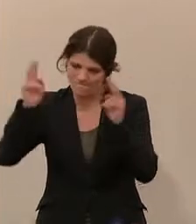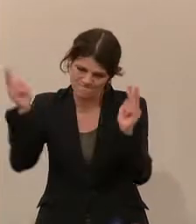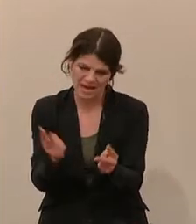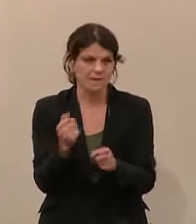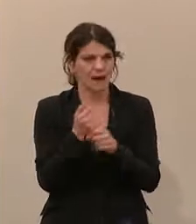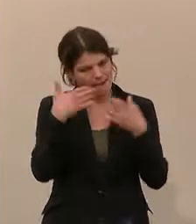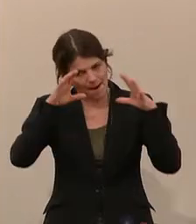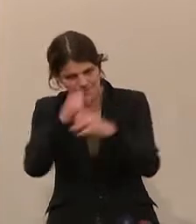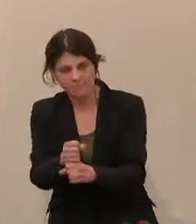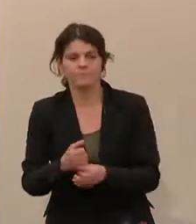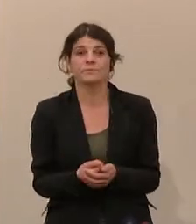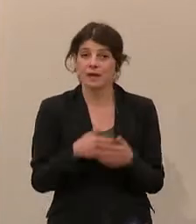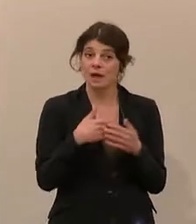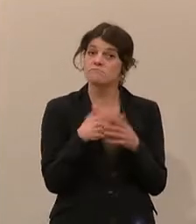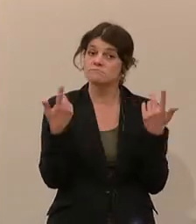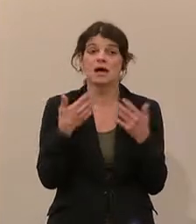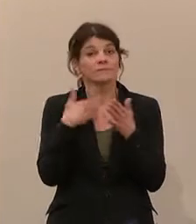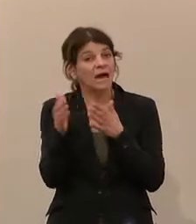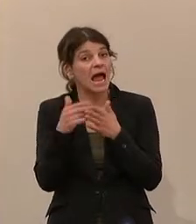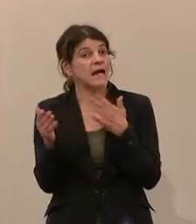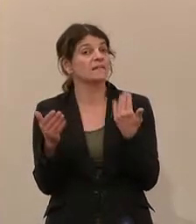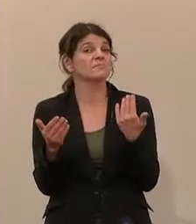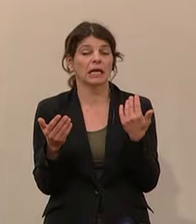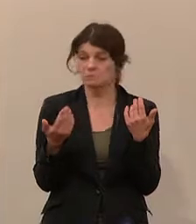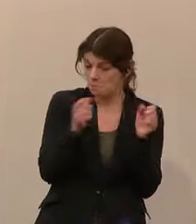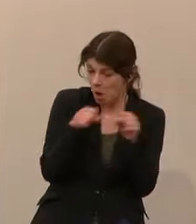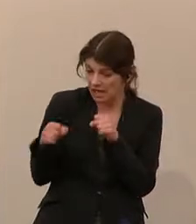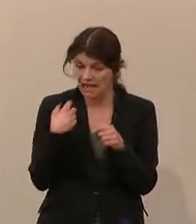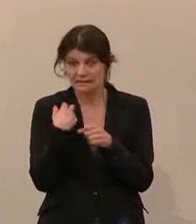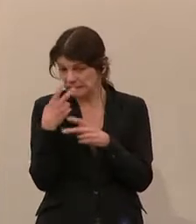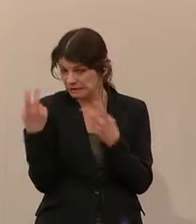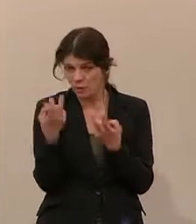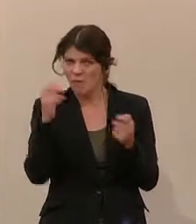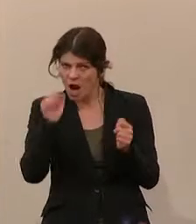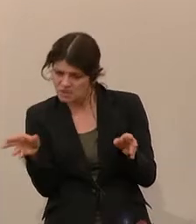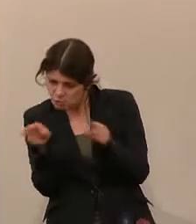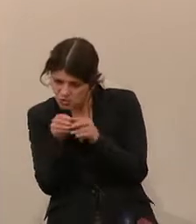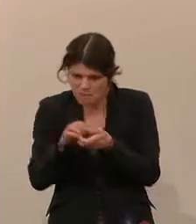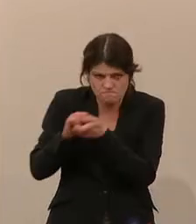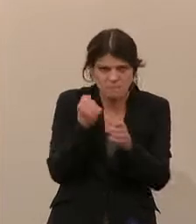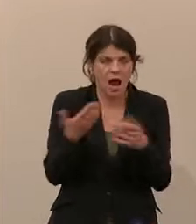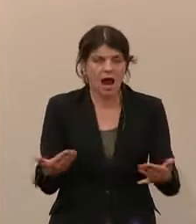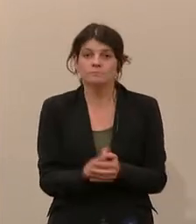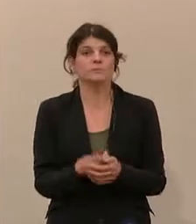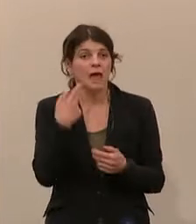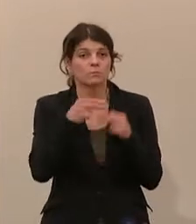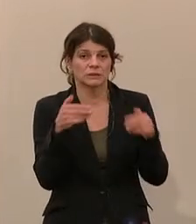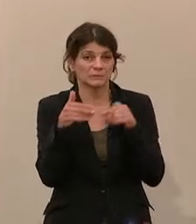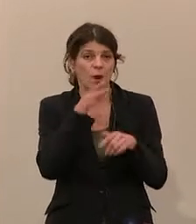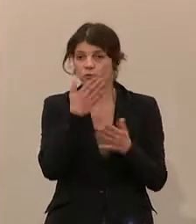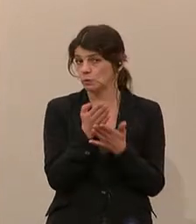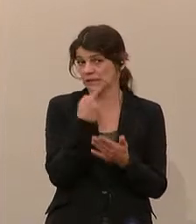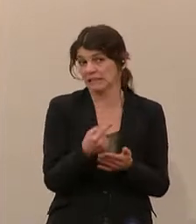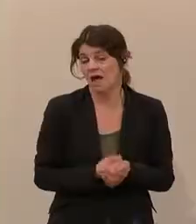Weitere Synergieeffekte werden gesucht und auch gefunden werden. Herr Bundesminister Hofer hat schon angesprochen,